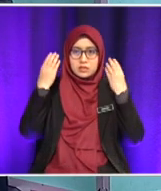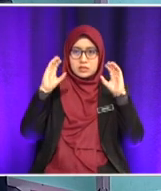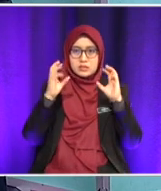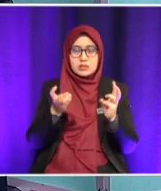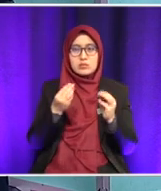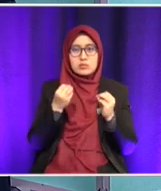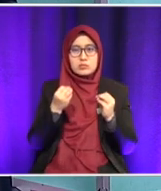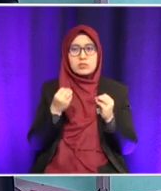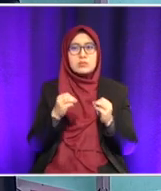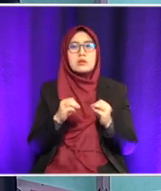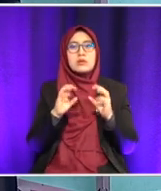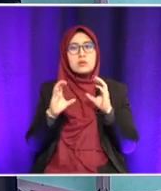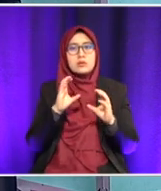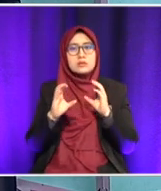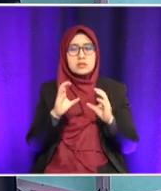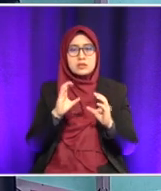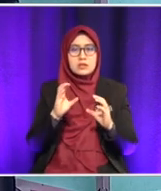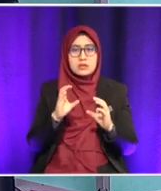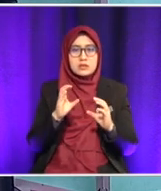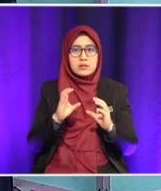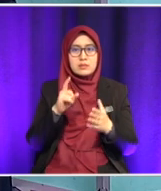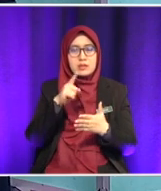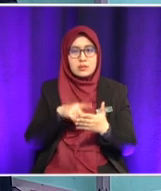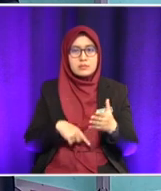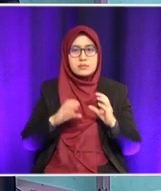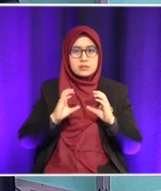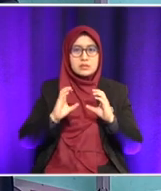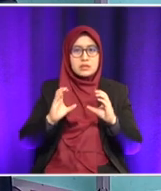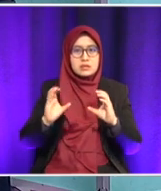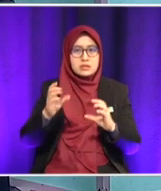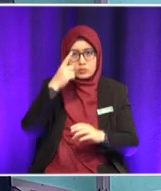menangani gangguan seksual dan pendarahan seksual